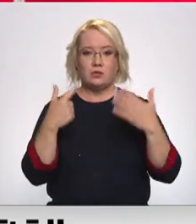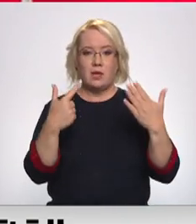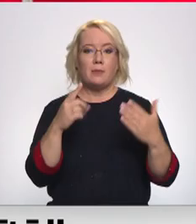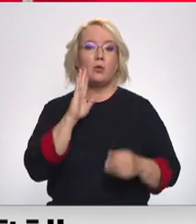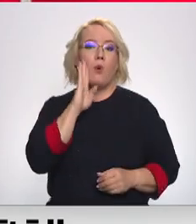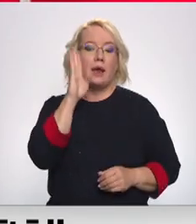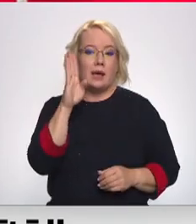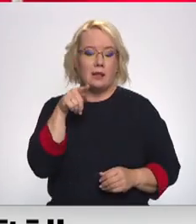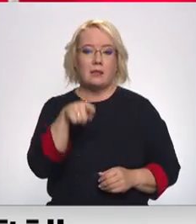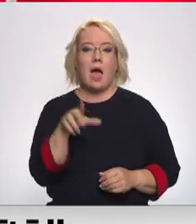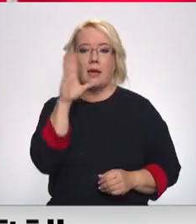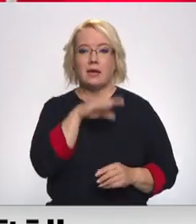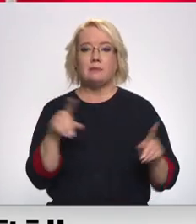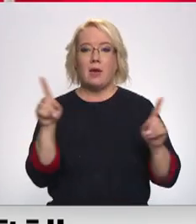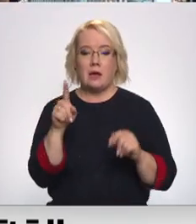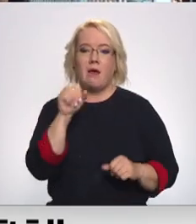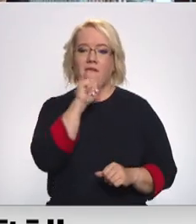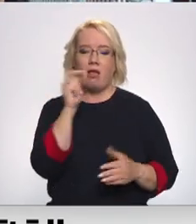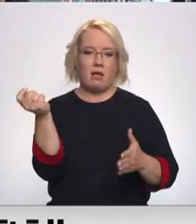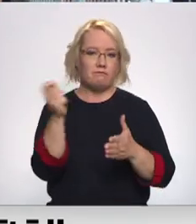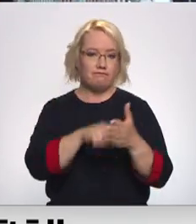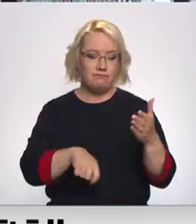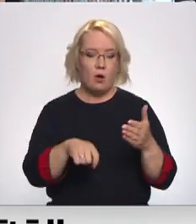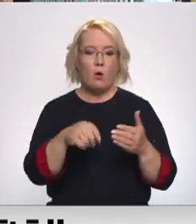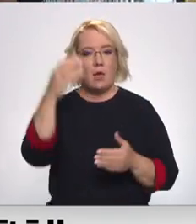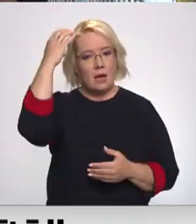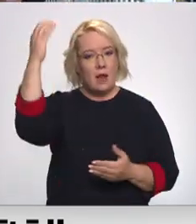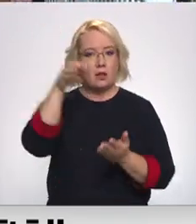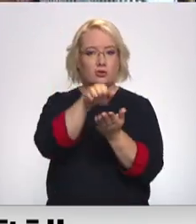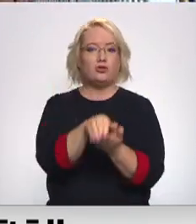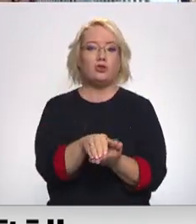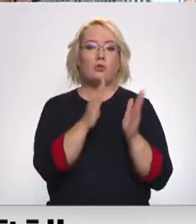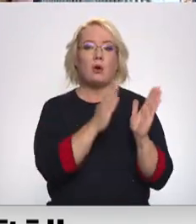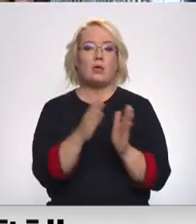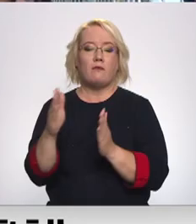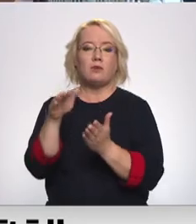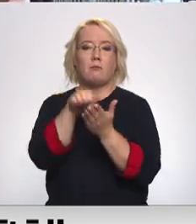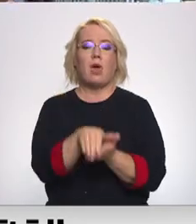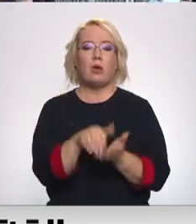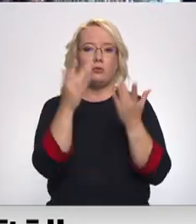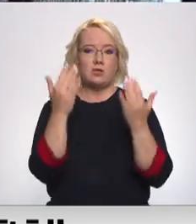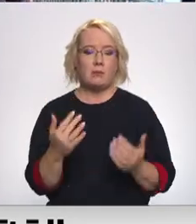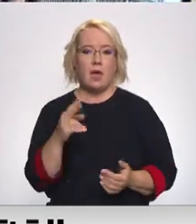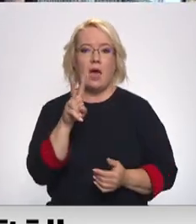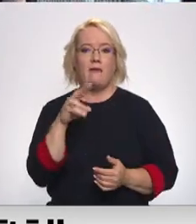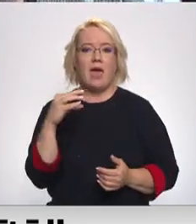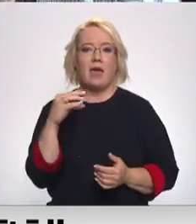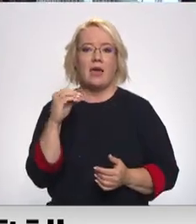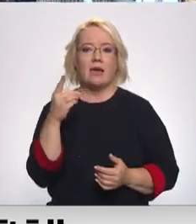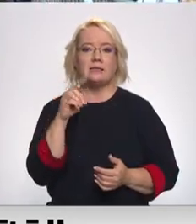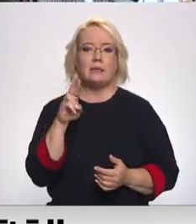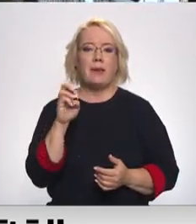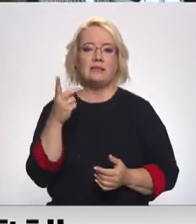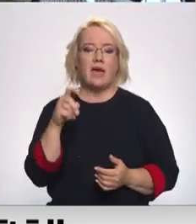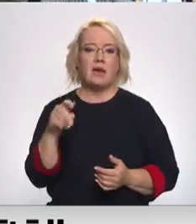šī iespēja ir, bet tad jau slēgs un karalienes šķirstu gatavos bērnu ceremonijai Westminsteras abatijā un tika